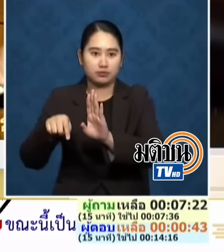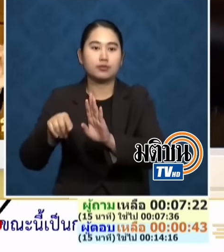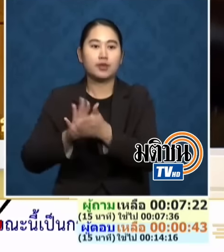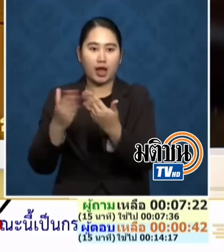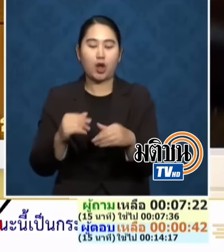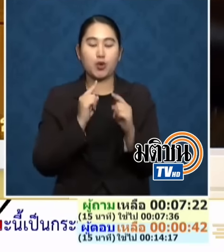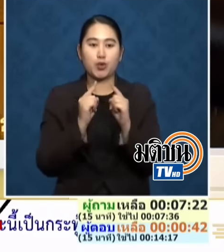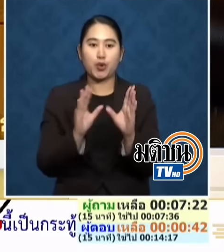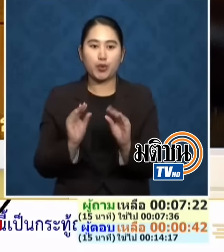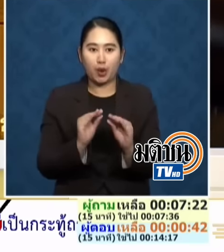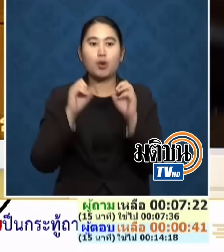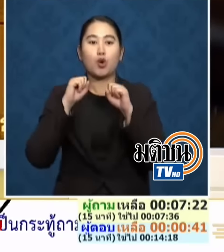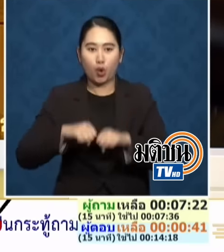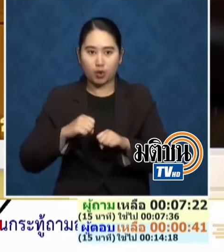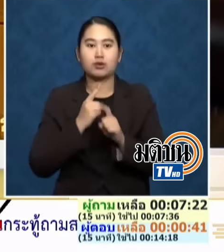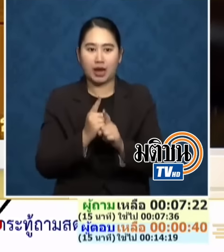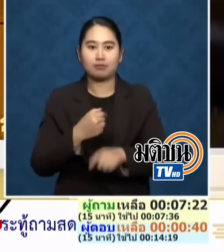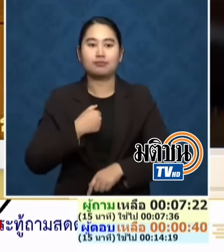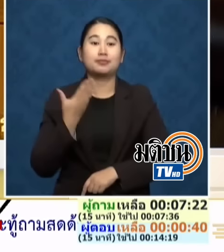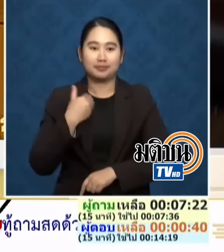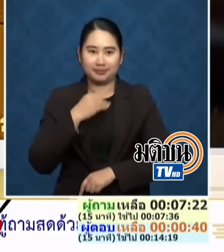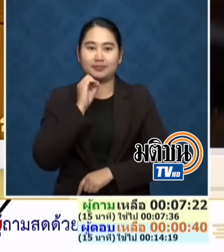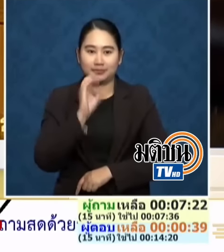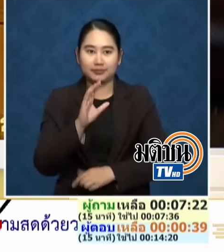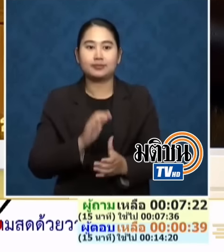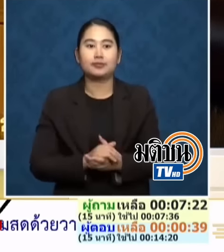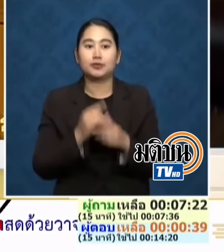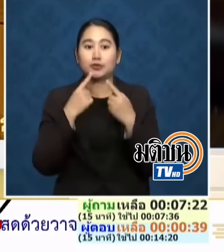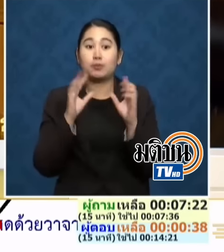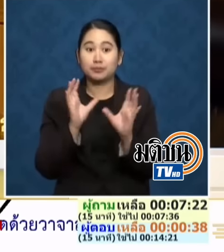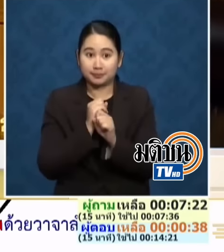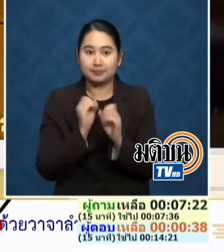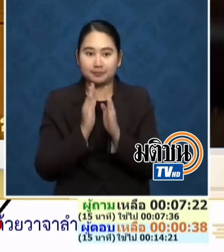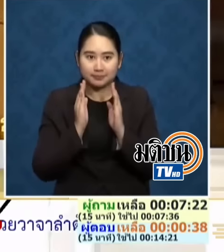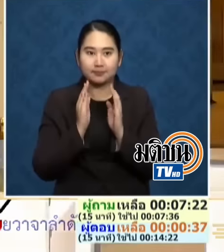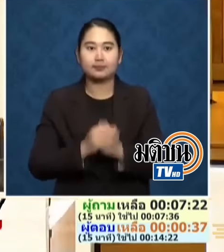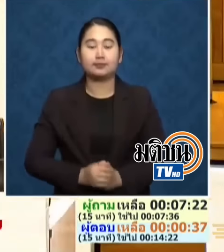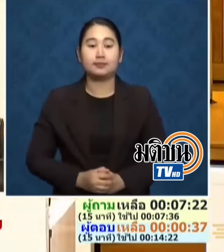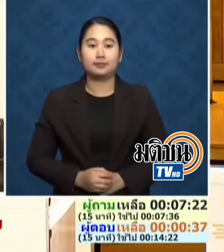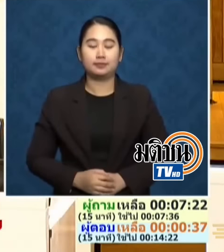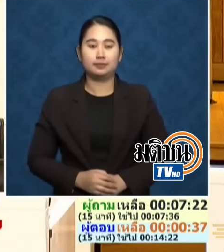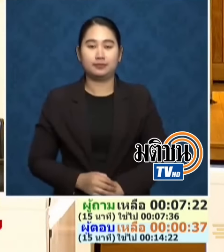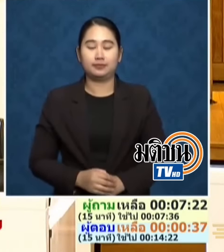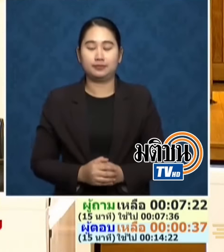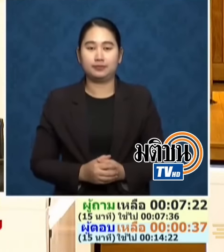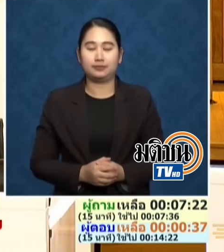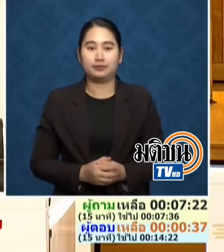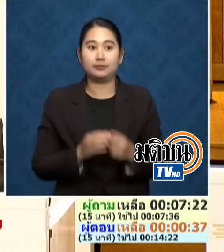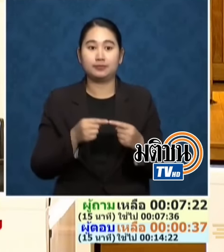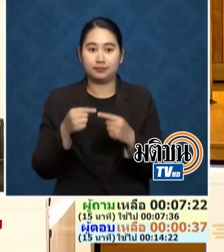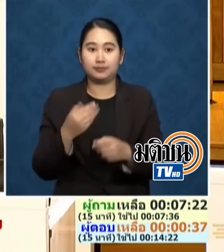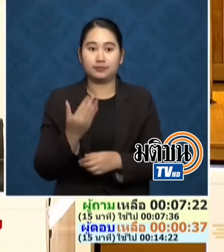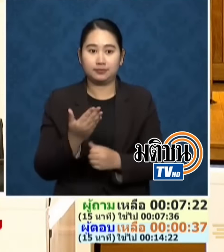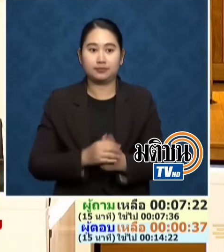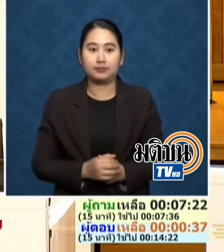และมาตกลงตามบธึกข้อตกลงที่ผมนำเรีนมาสะคู่ครตอบทสครกน ขอบคุครั